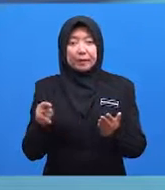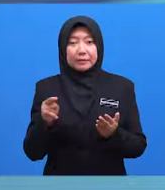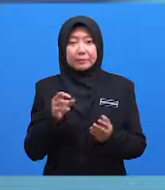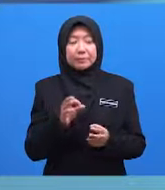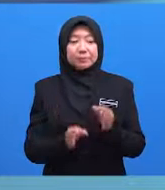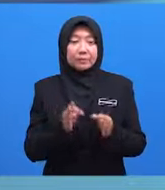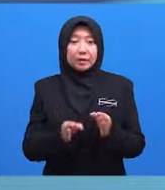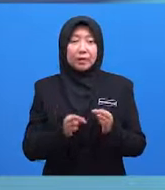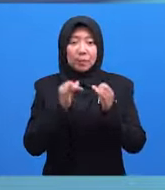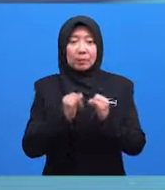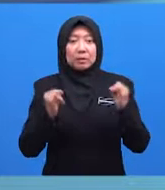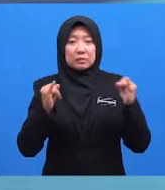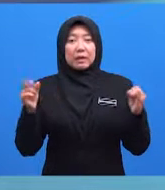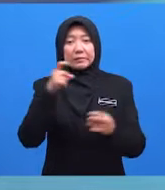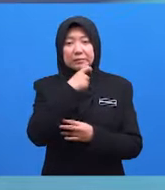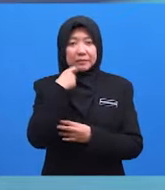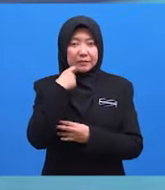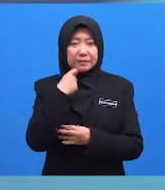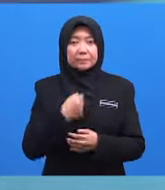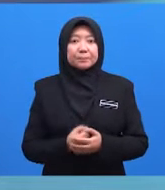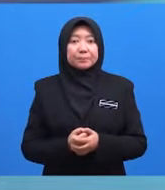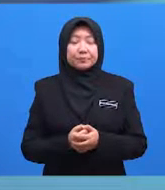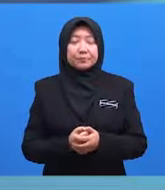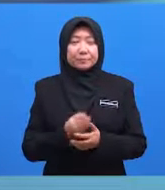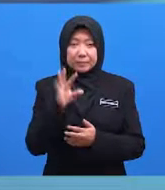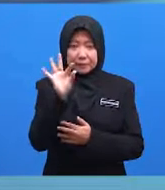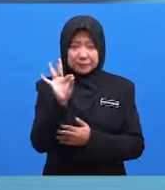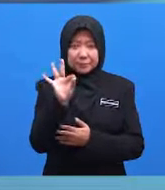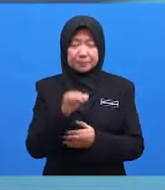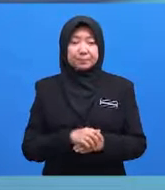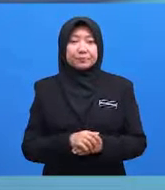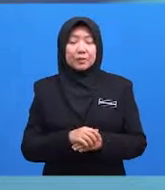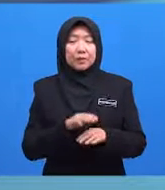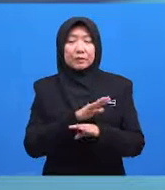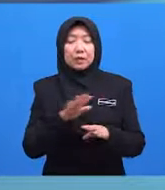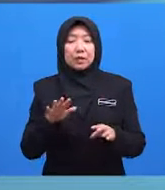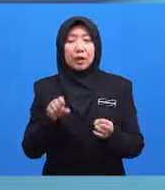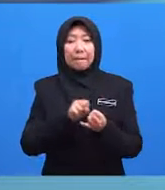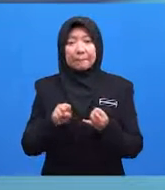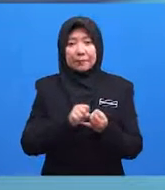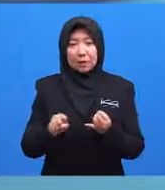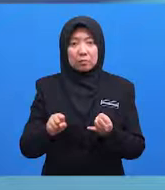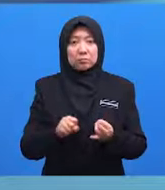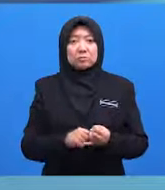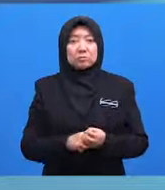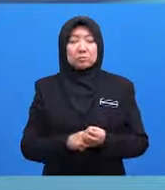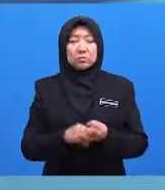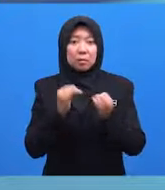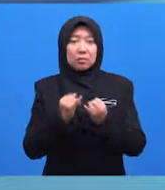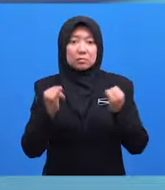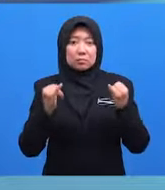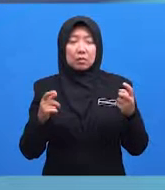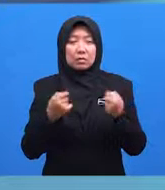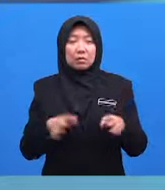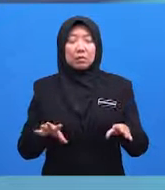pasta terlalu kering. 9. Jangan bilas pasta setelah ia